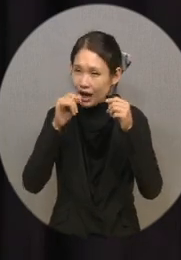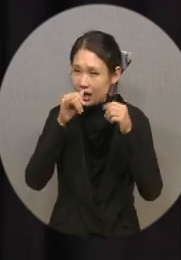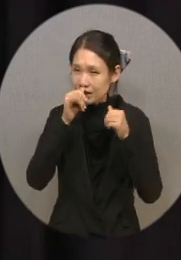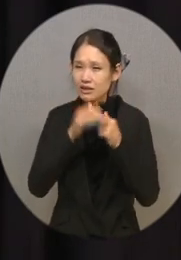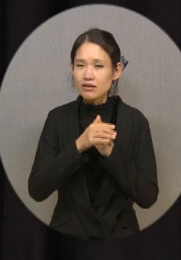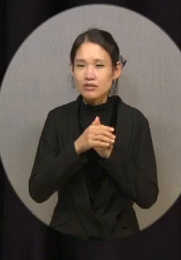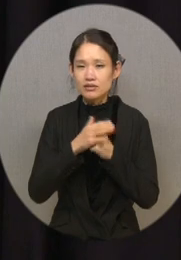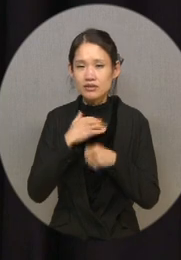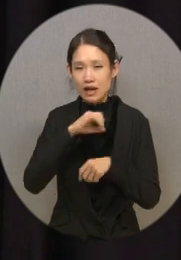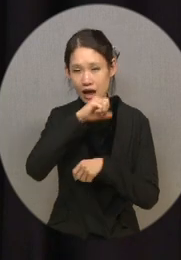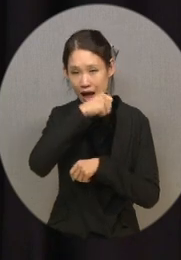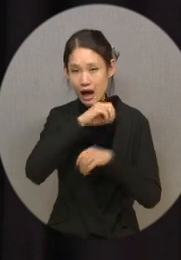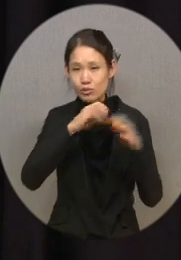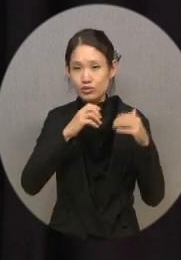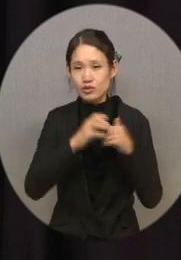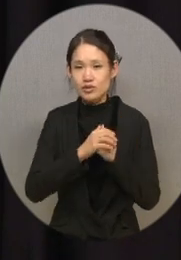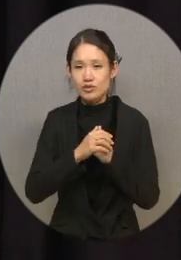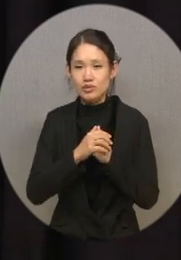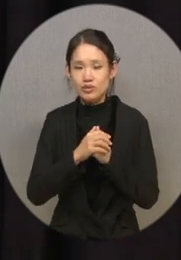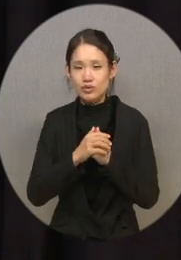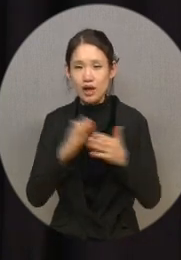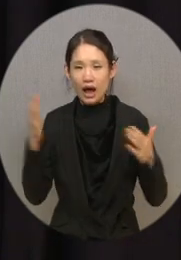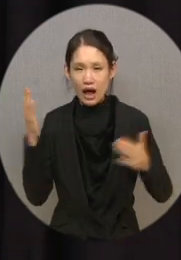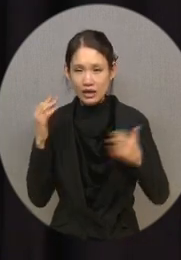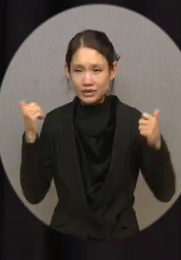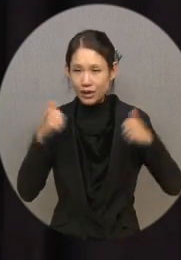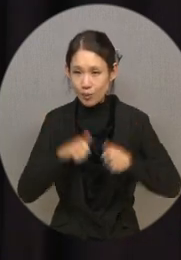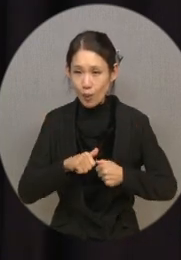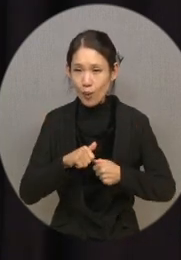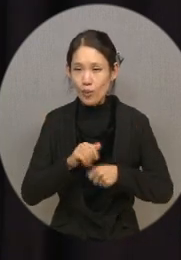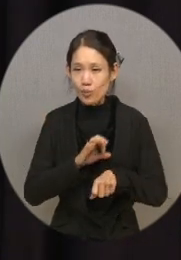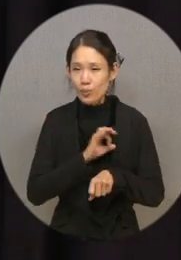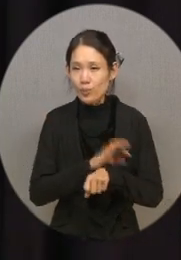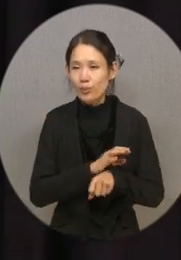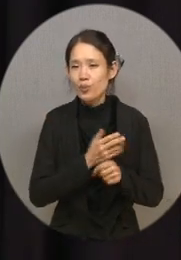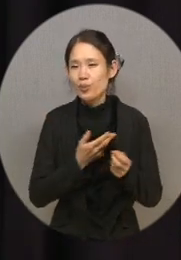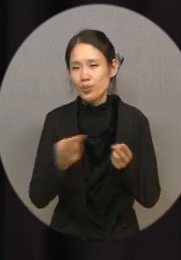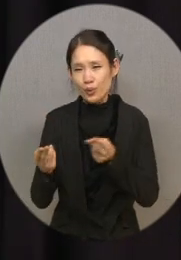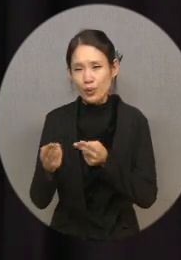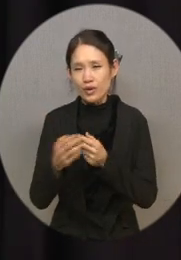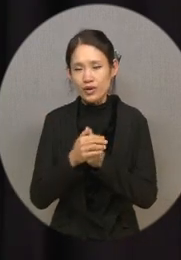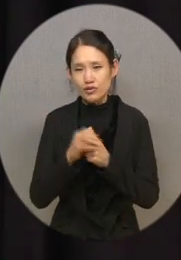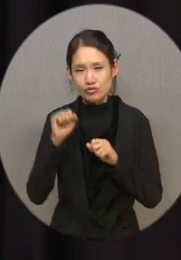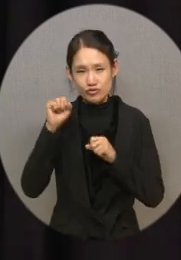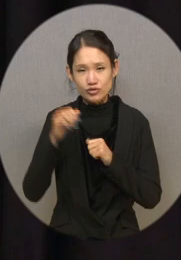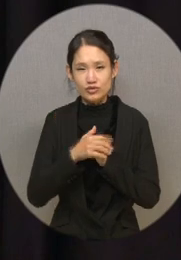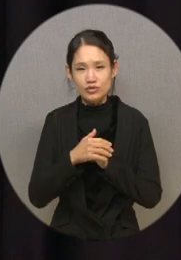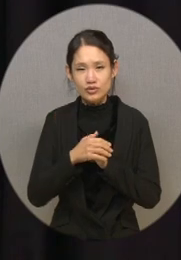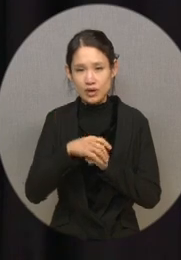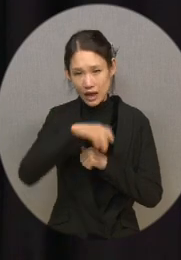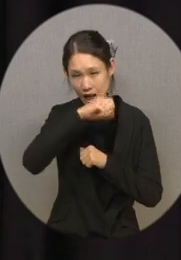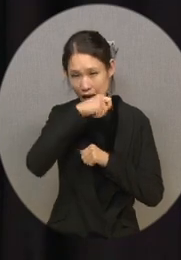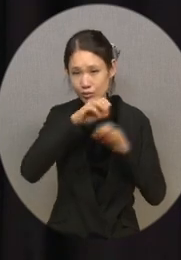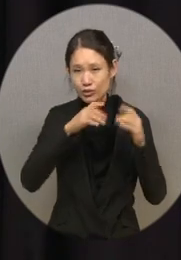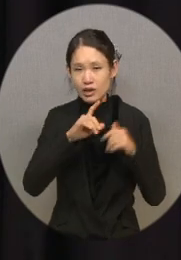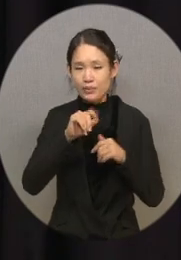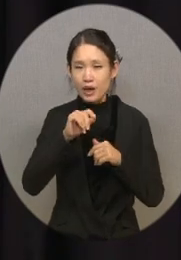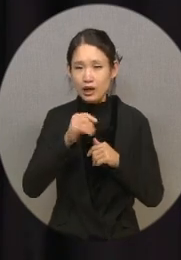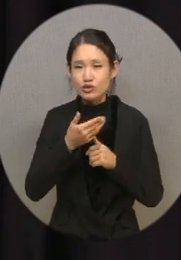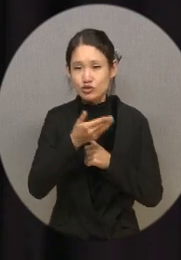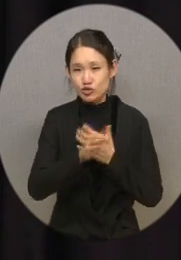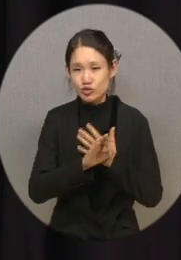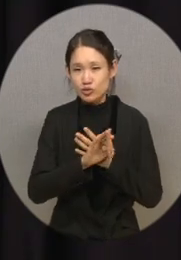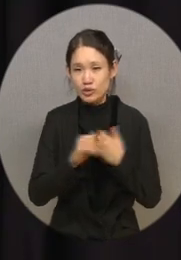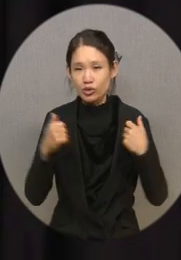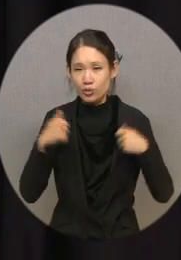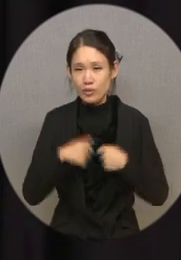제가 아프리카에 그 당시에 그 교복 보내기 운동을 했거든요. 아프리카에 이제 만 원만 내면은 그 교복